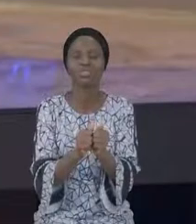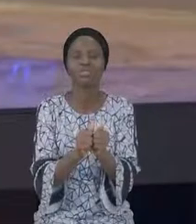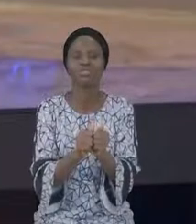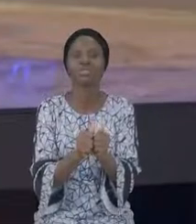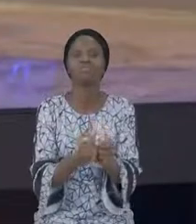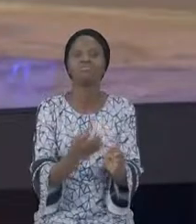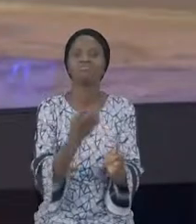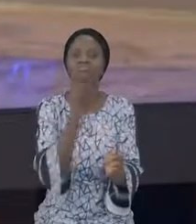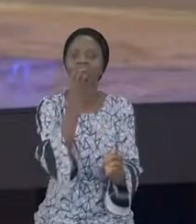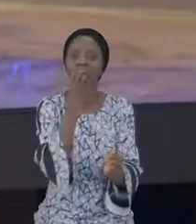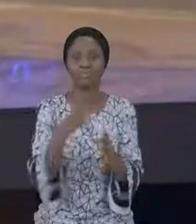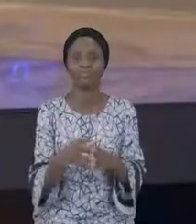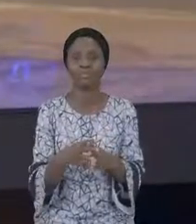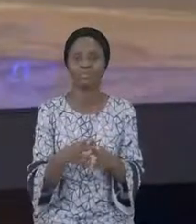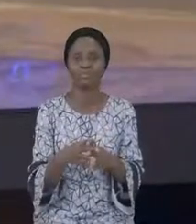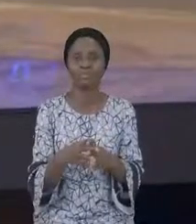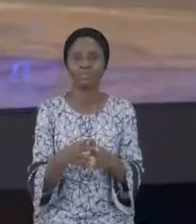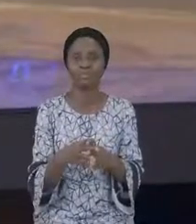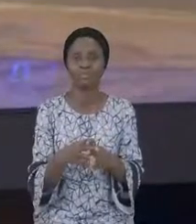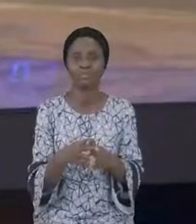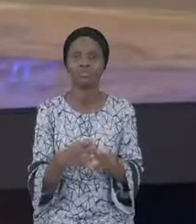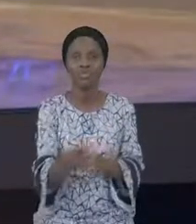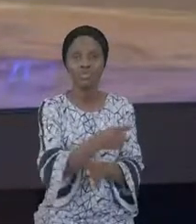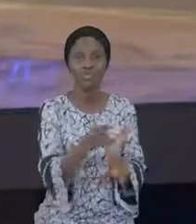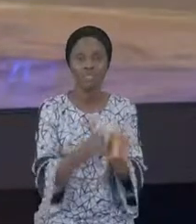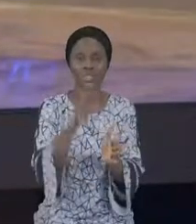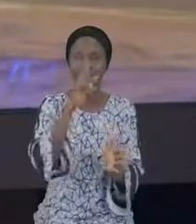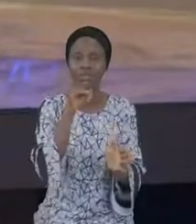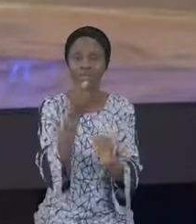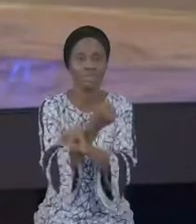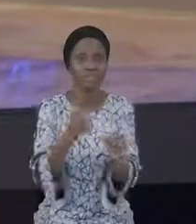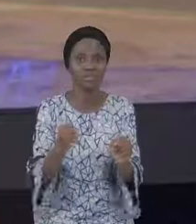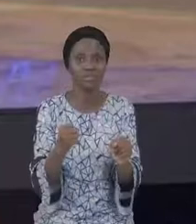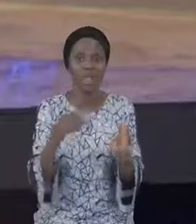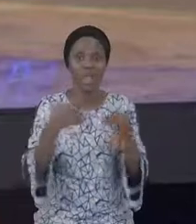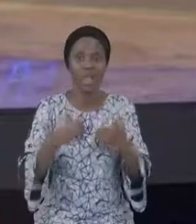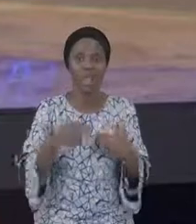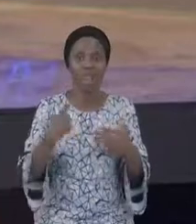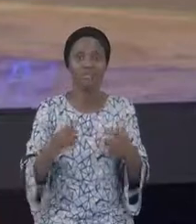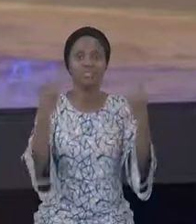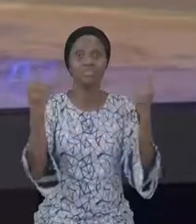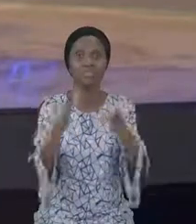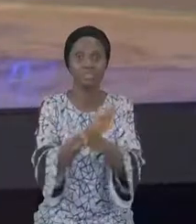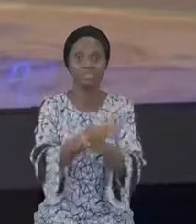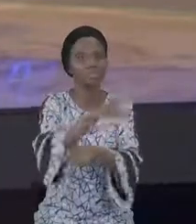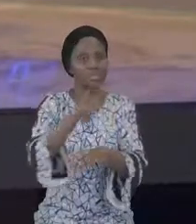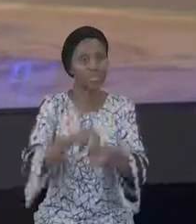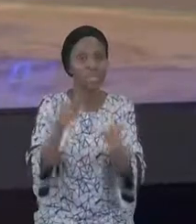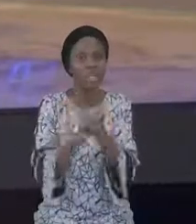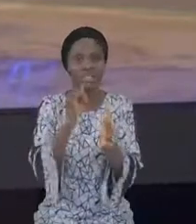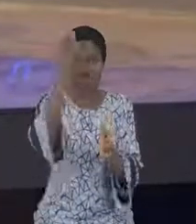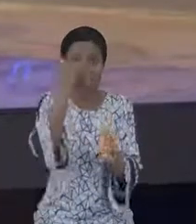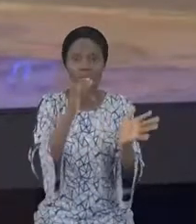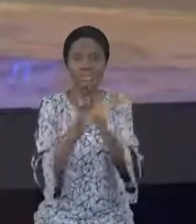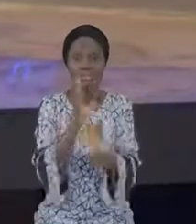sauvés, ils font partie du monde et ils ont la nature dépravée. C'est exactement le pourquoi Christ